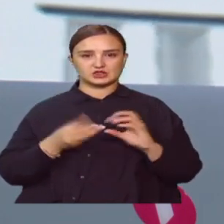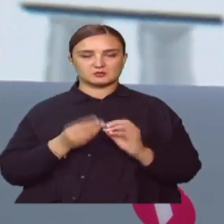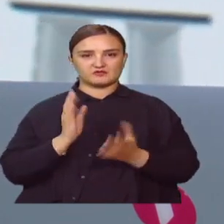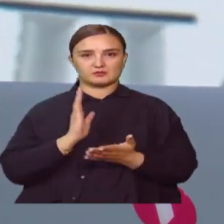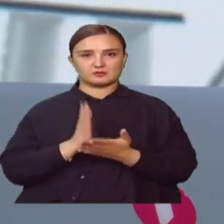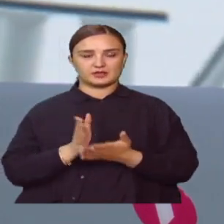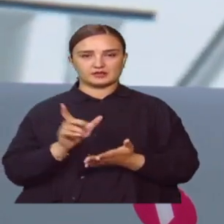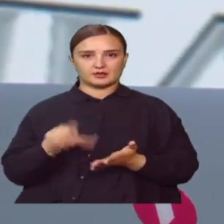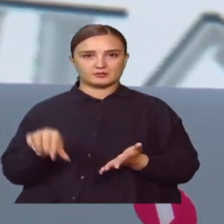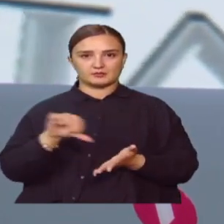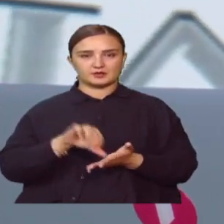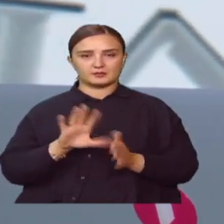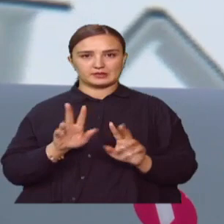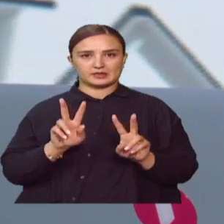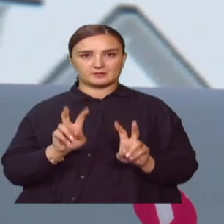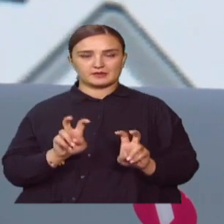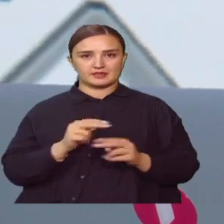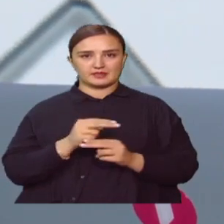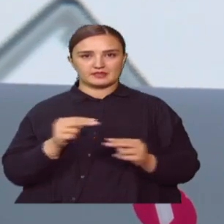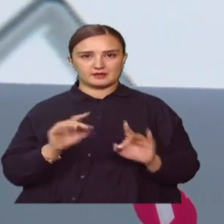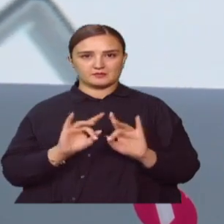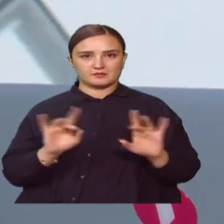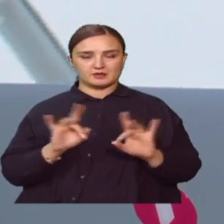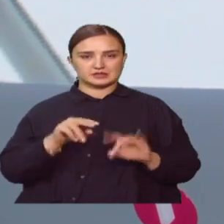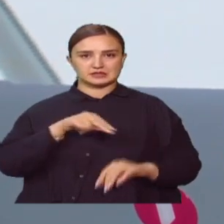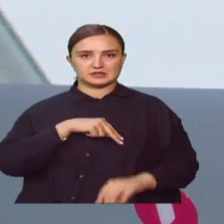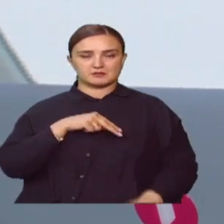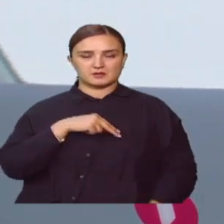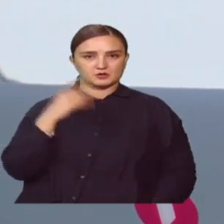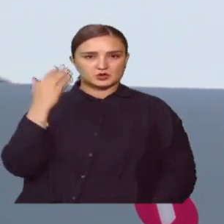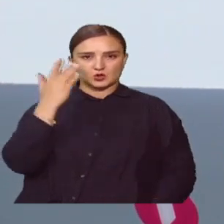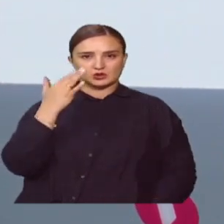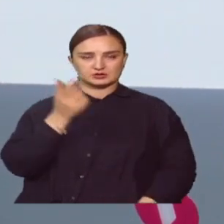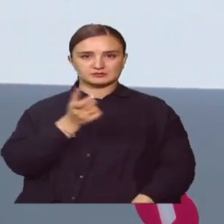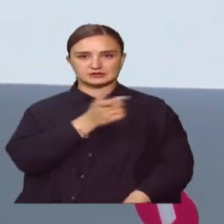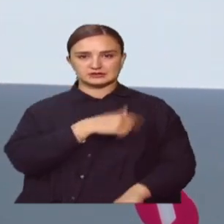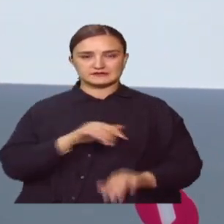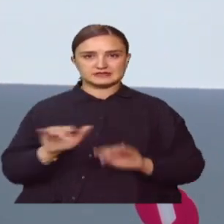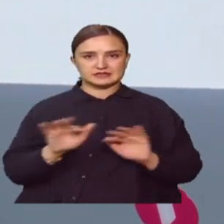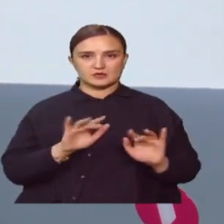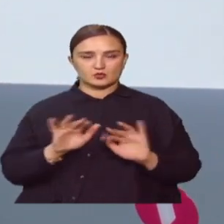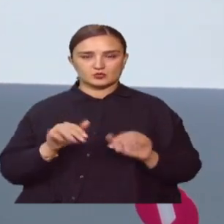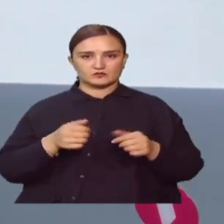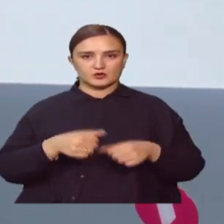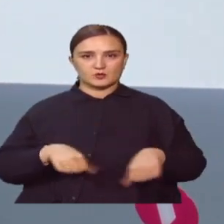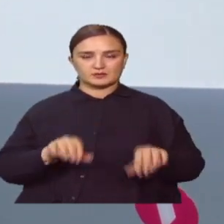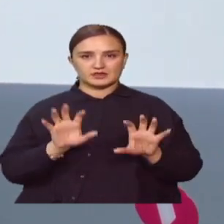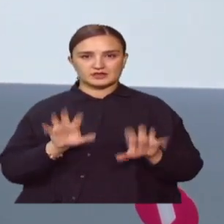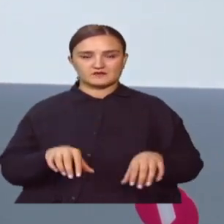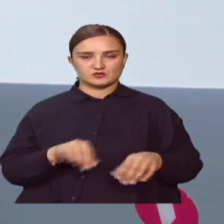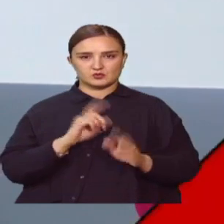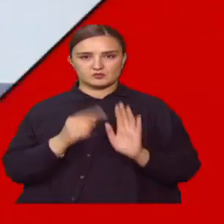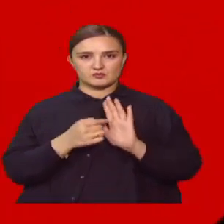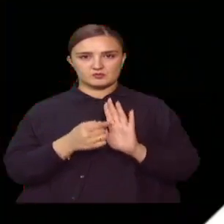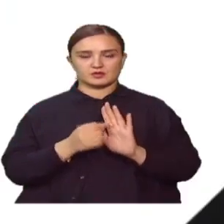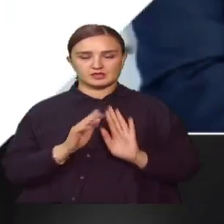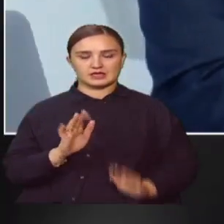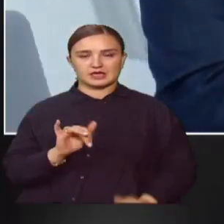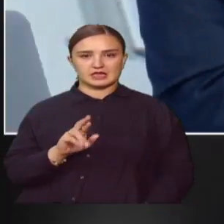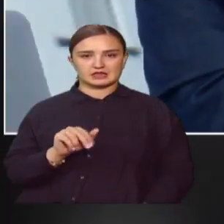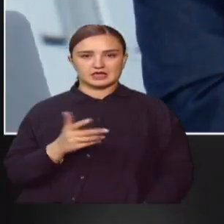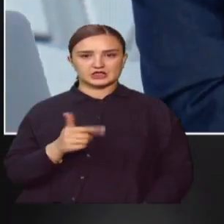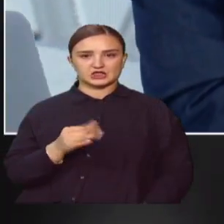baspirda pira eterși temaze saubars la parlamento umraule sobis certan sa procedură comitetis tauci domare stangavagzele replica da